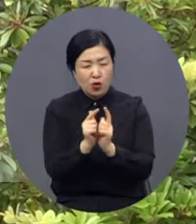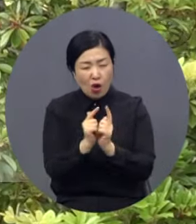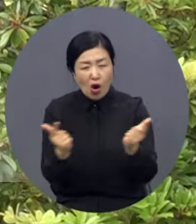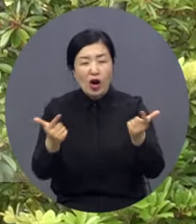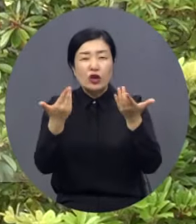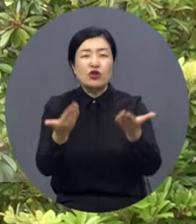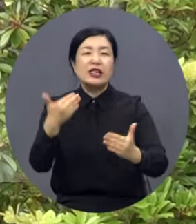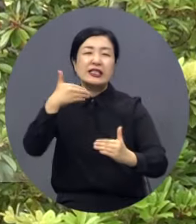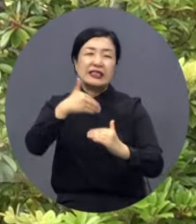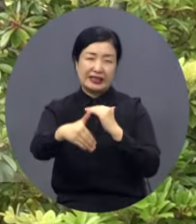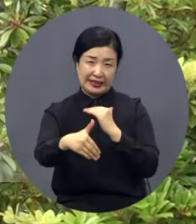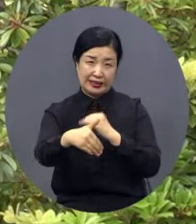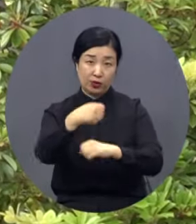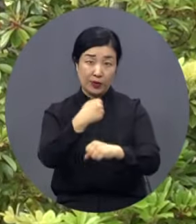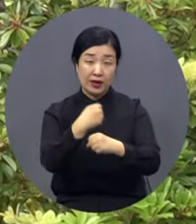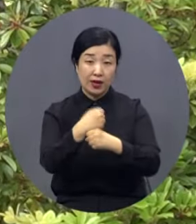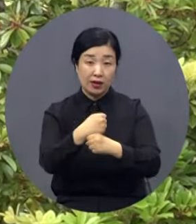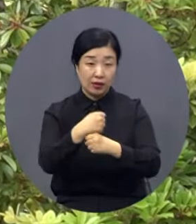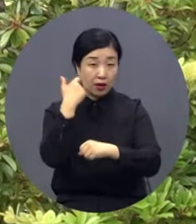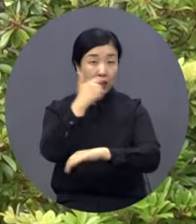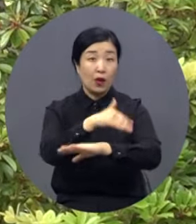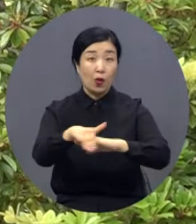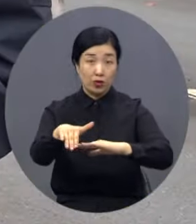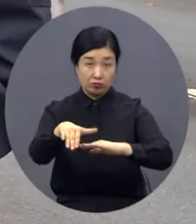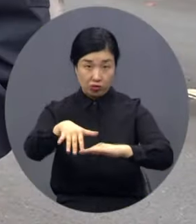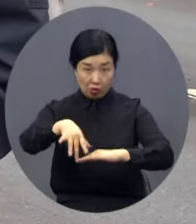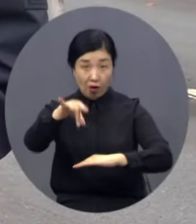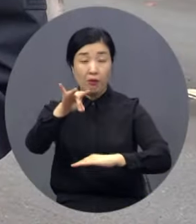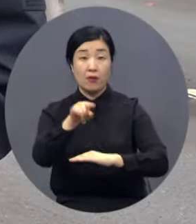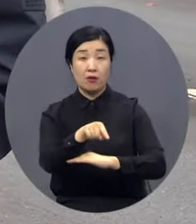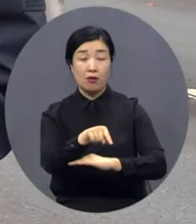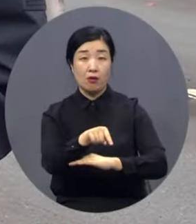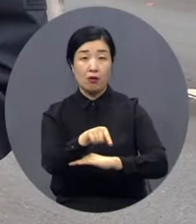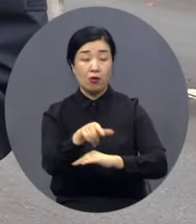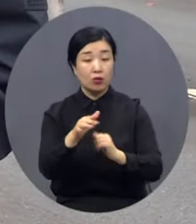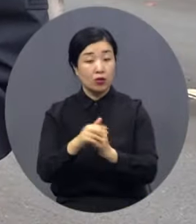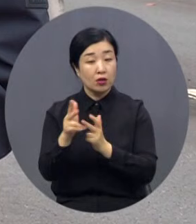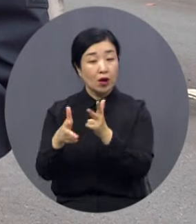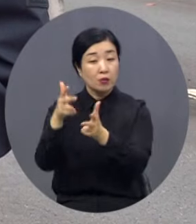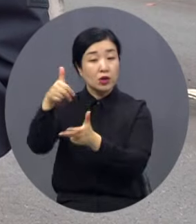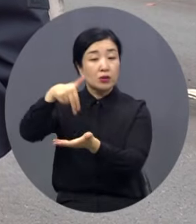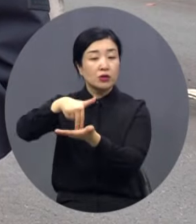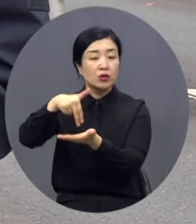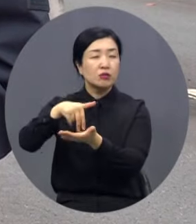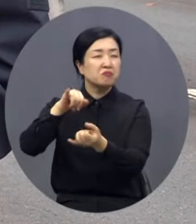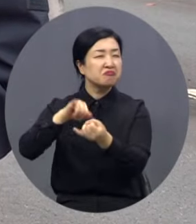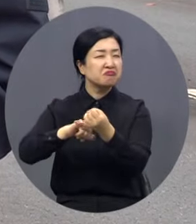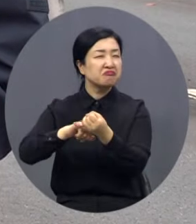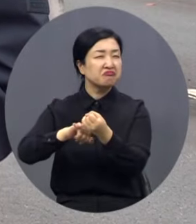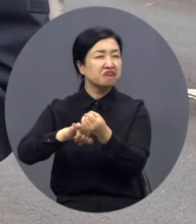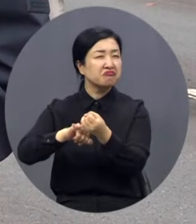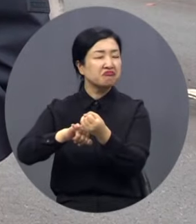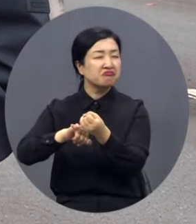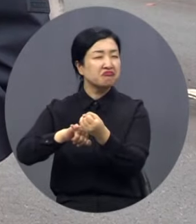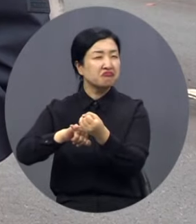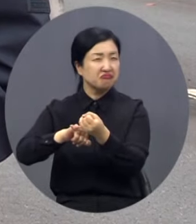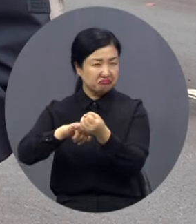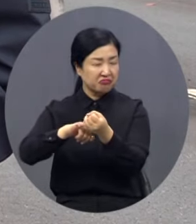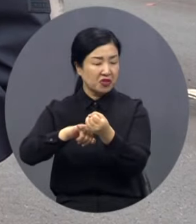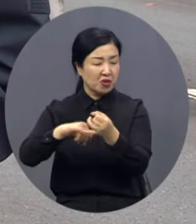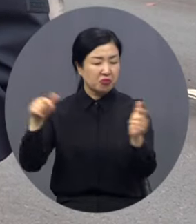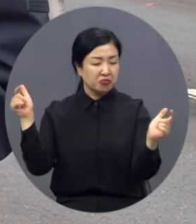휴양 문화 시설을 만들겠다는 계획이었습니다 그런데 사업자는 이곳에 약속했던 투자금액을 절반으로